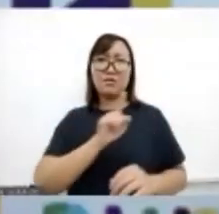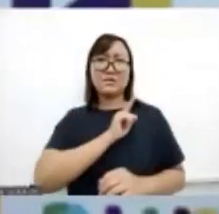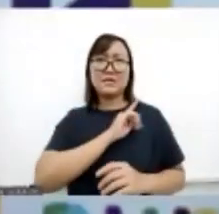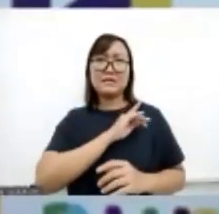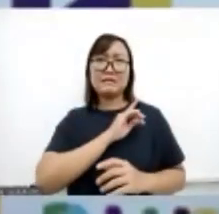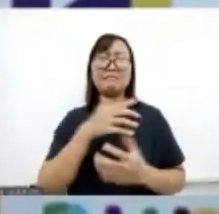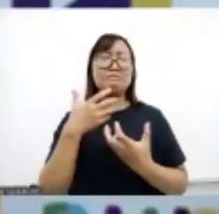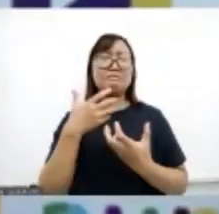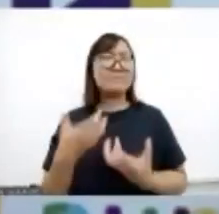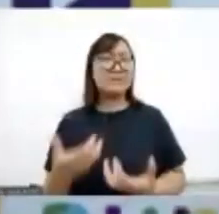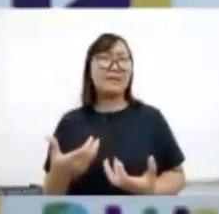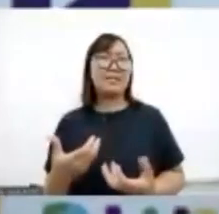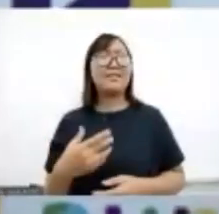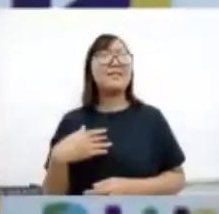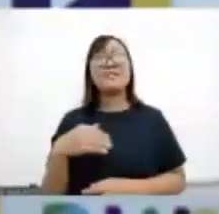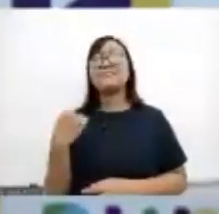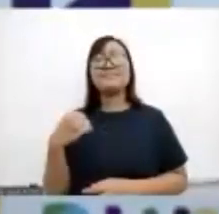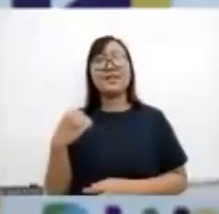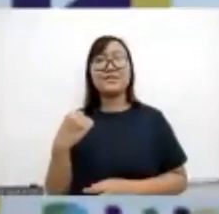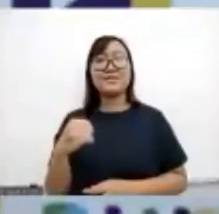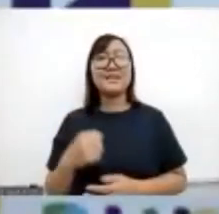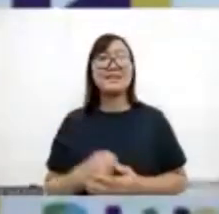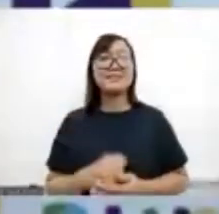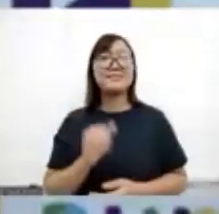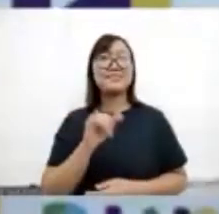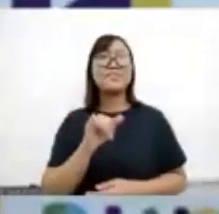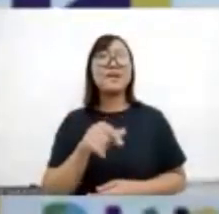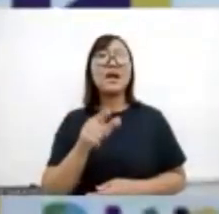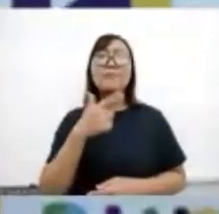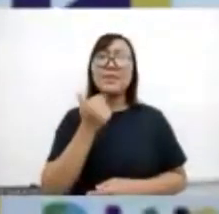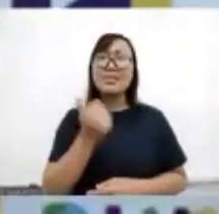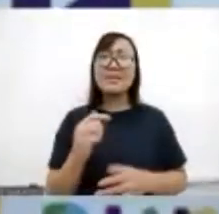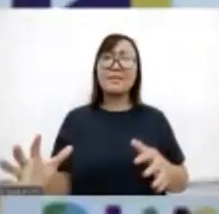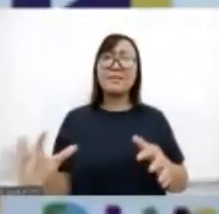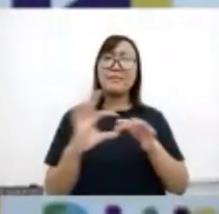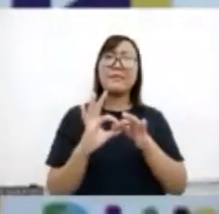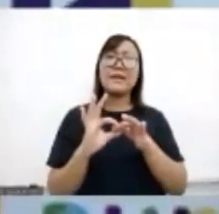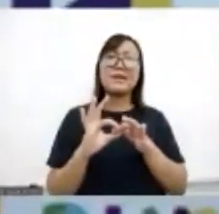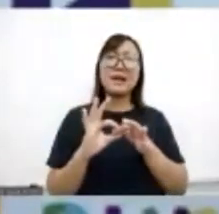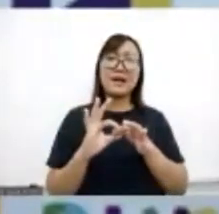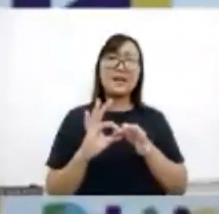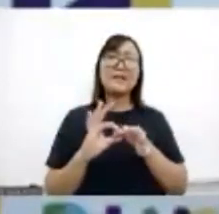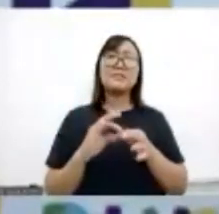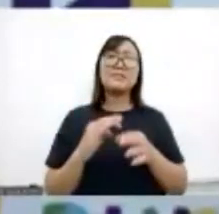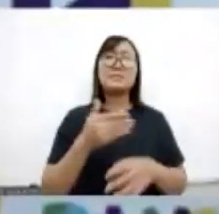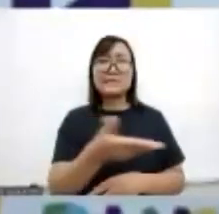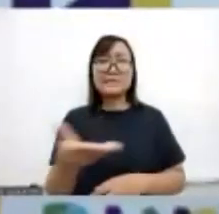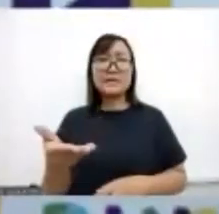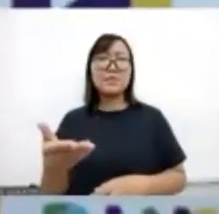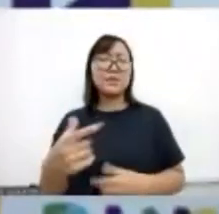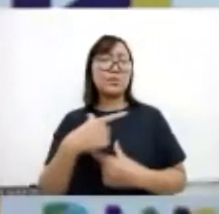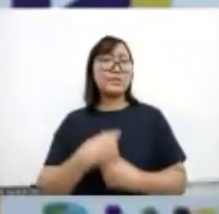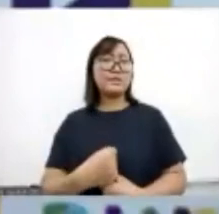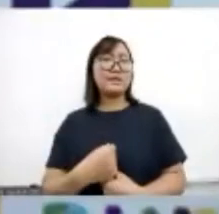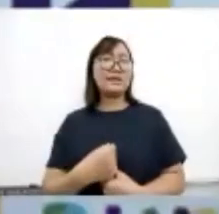iya bener ini inilah perlunya kemitraan Disini teman-teman beserta mungkin ada